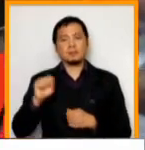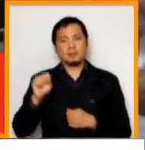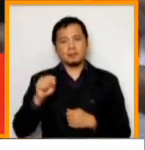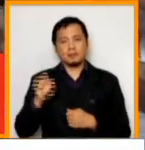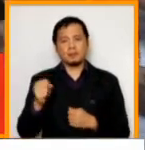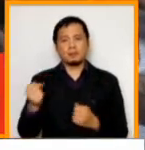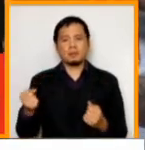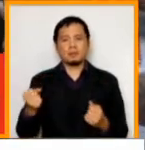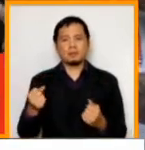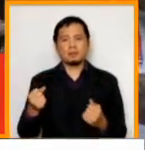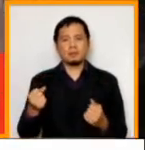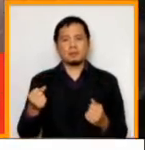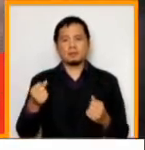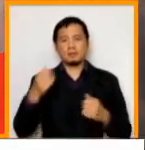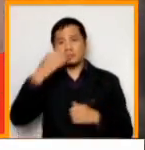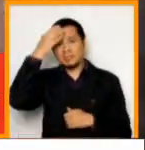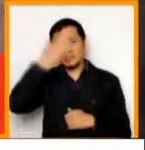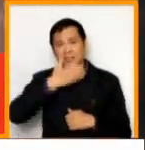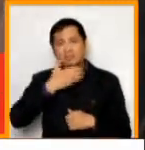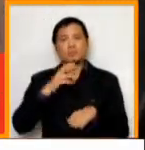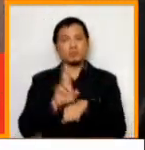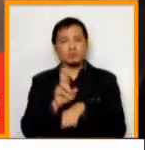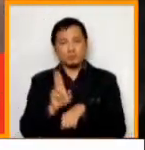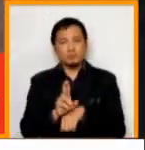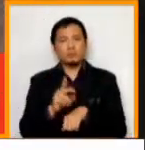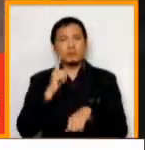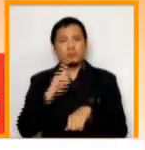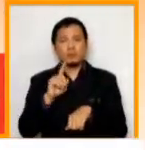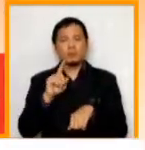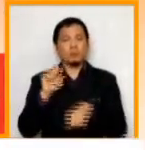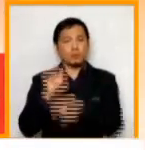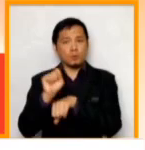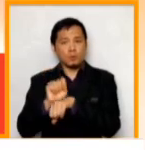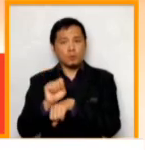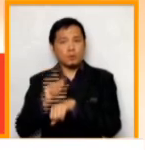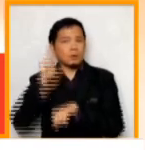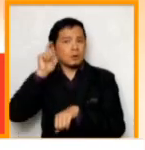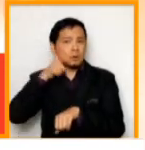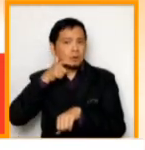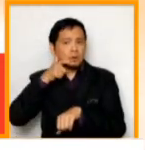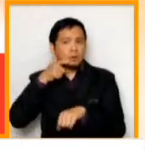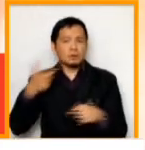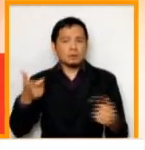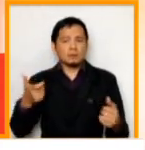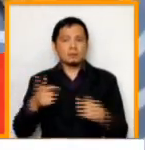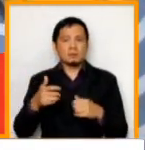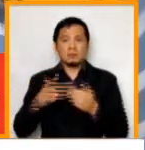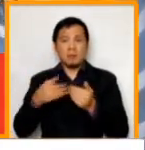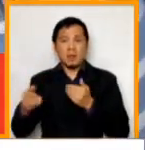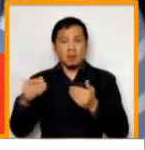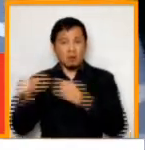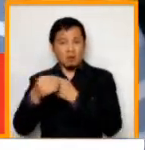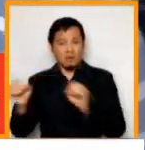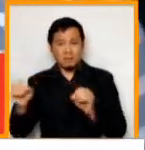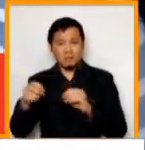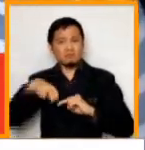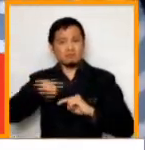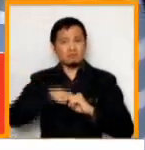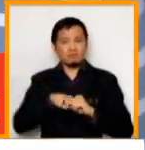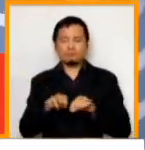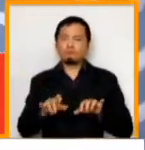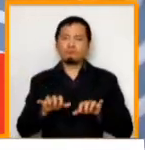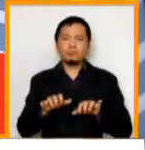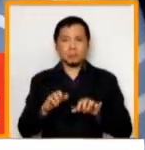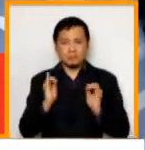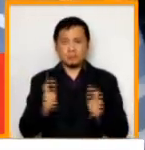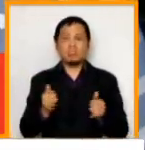daladalang. Kahit sa trabaho namin, sa call center, kahit nasa loob kami ng office, naka-face shield kami. So, hindi